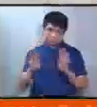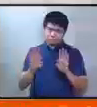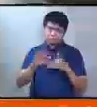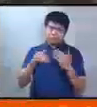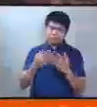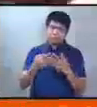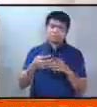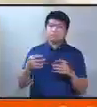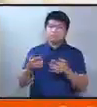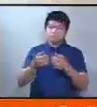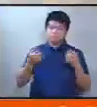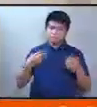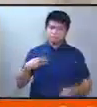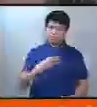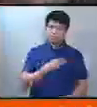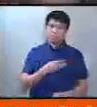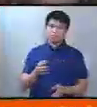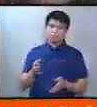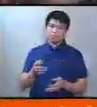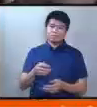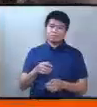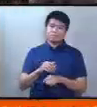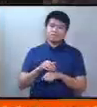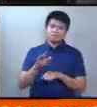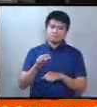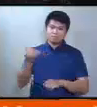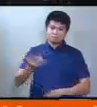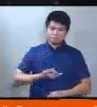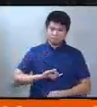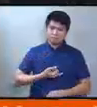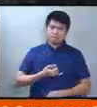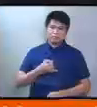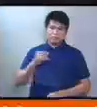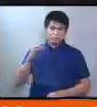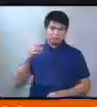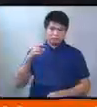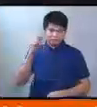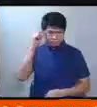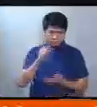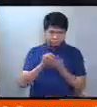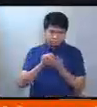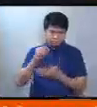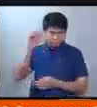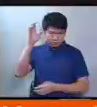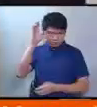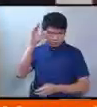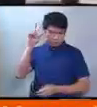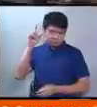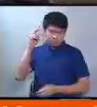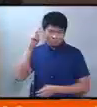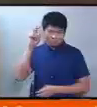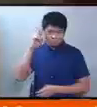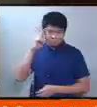member. Nagbibigay rin ang imbitasyon si Cabinet Secretary Carlo Nograles. Pero pwedeng hindi pumunta